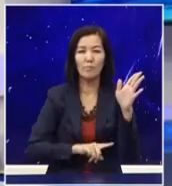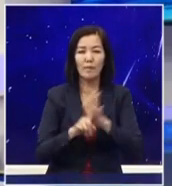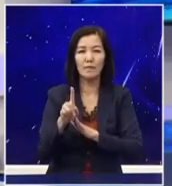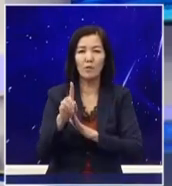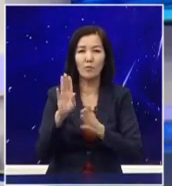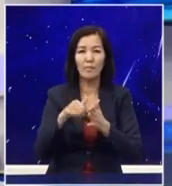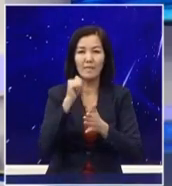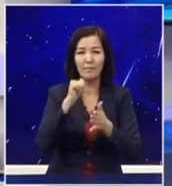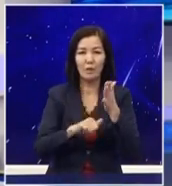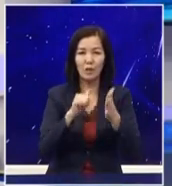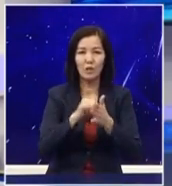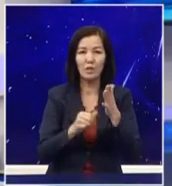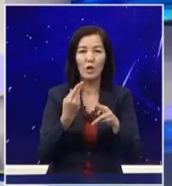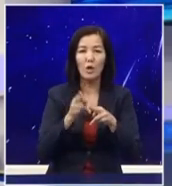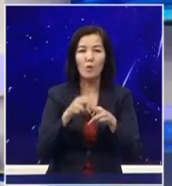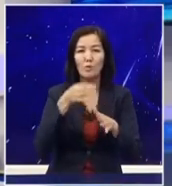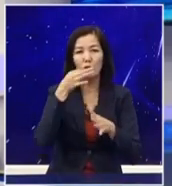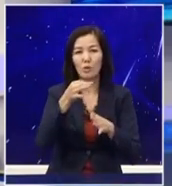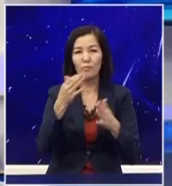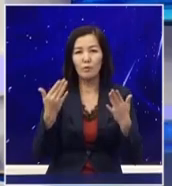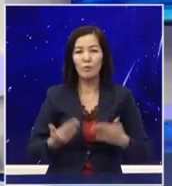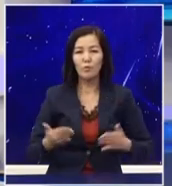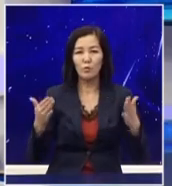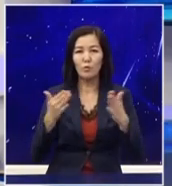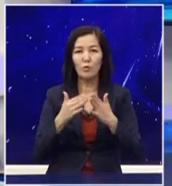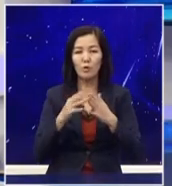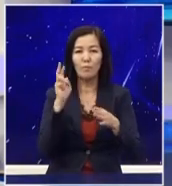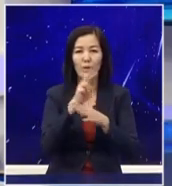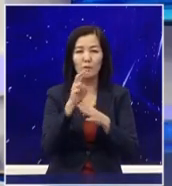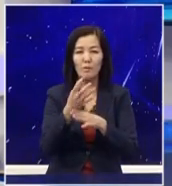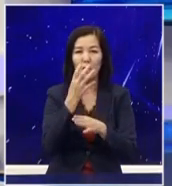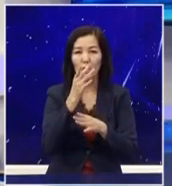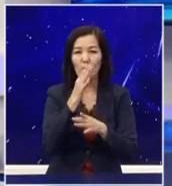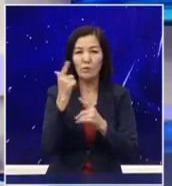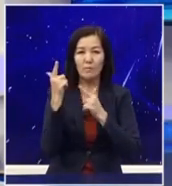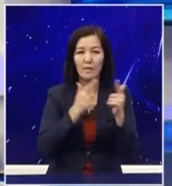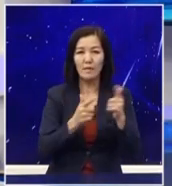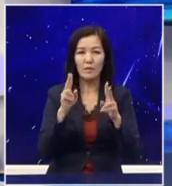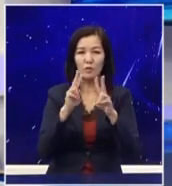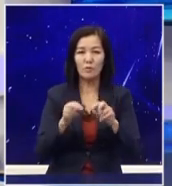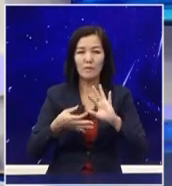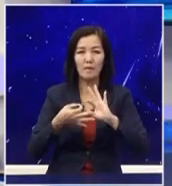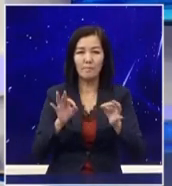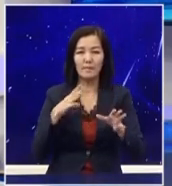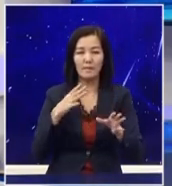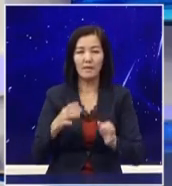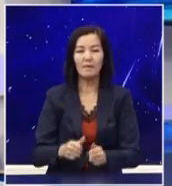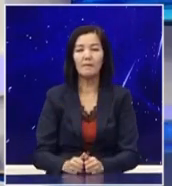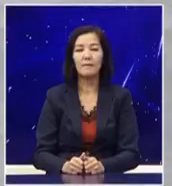дейді мамандар. Осы ретте жауаптылар тұрғын үй алқаптарын аралап, жылыту маусымына дайындық жұмыстарын